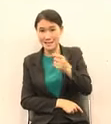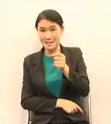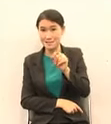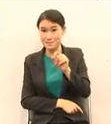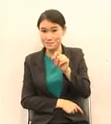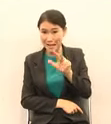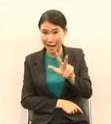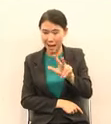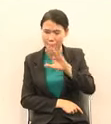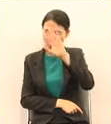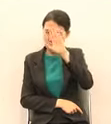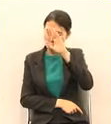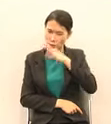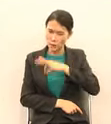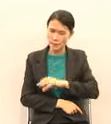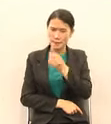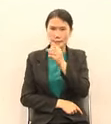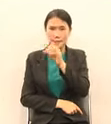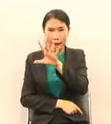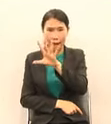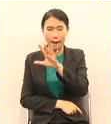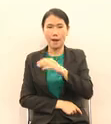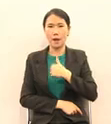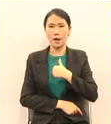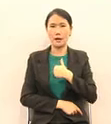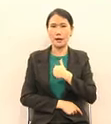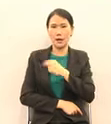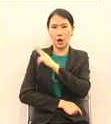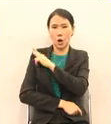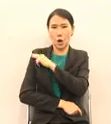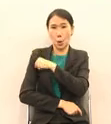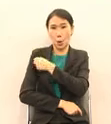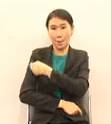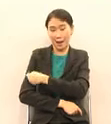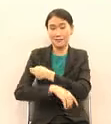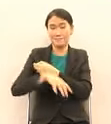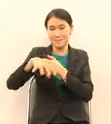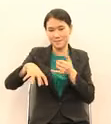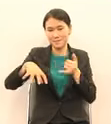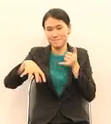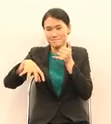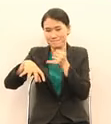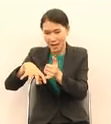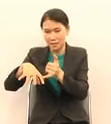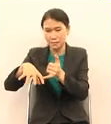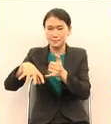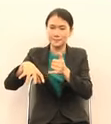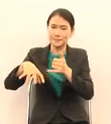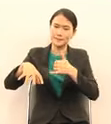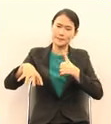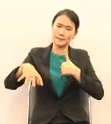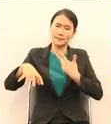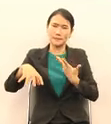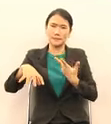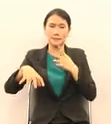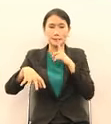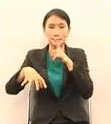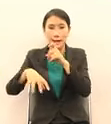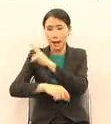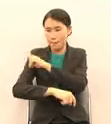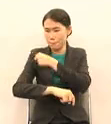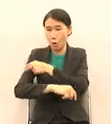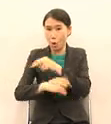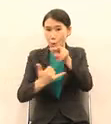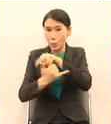15นะครับวันที่16ก็เข้ารักษาตัวที่โรงพยาบาลยะลาละนะก็ถามว่าเข้ารักษาตั